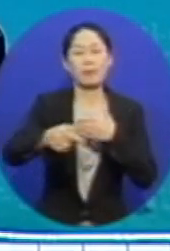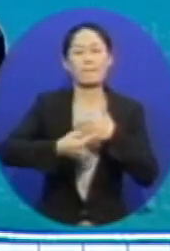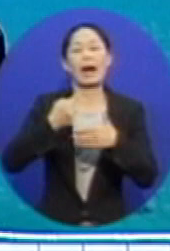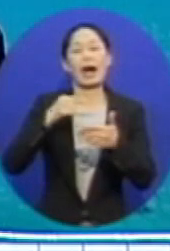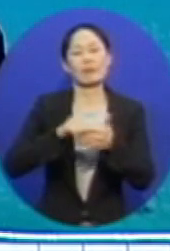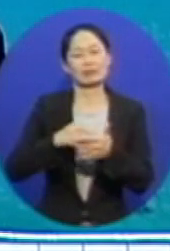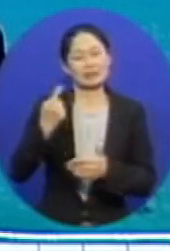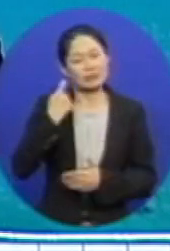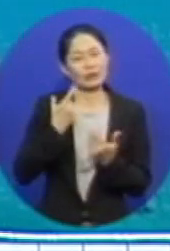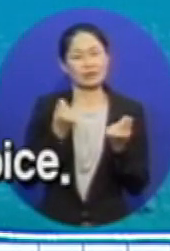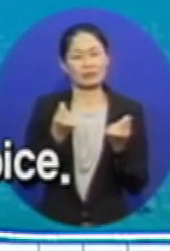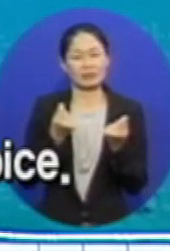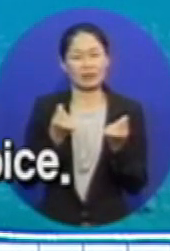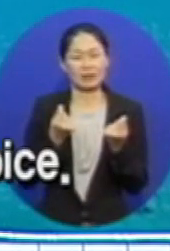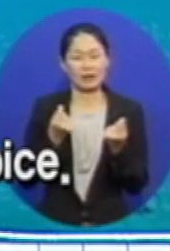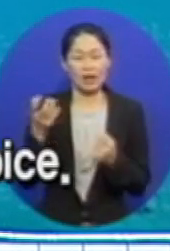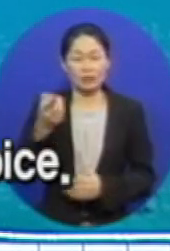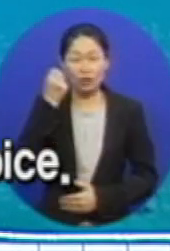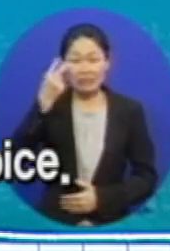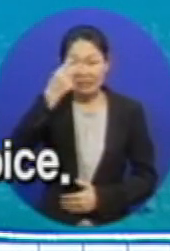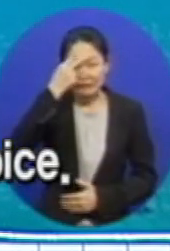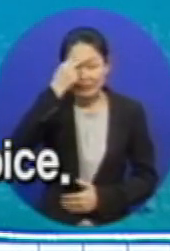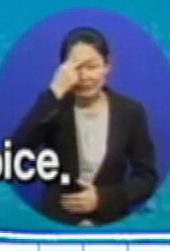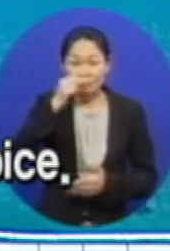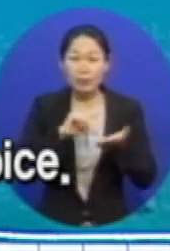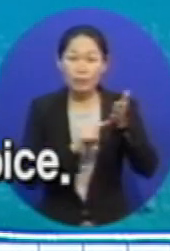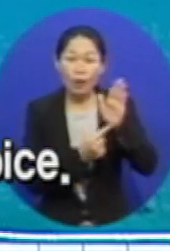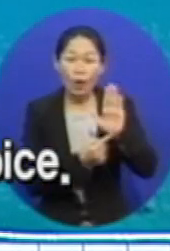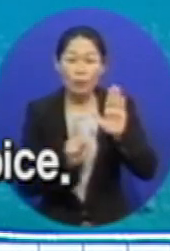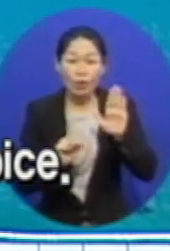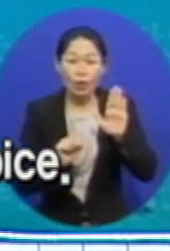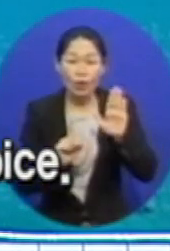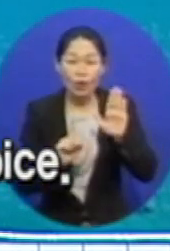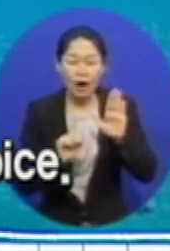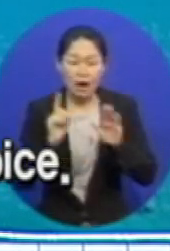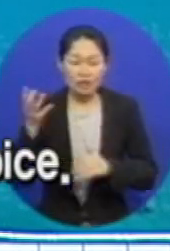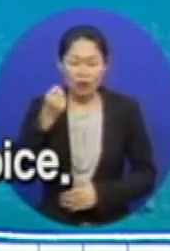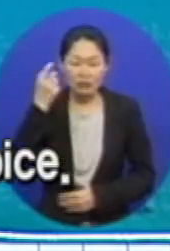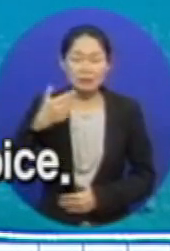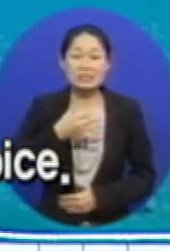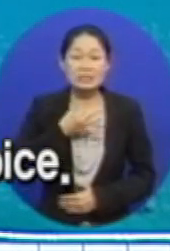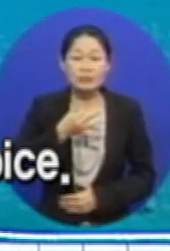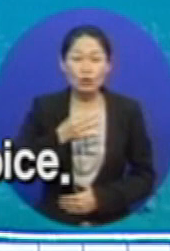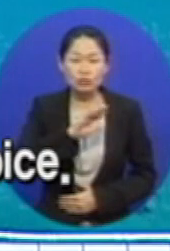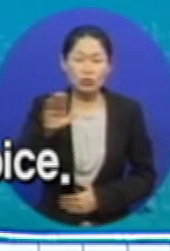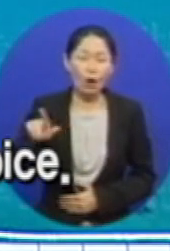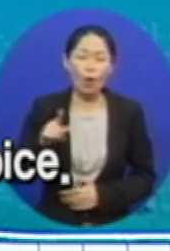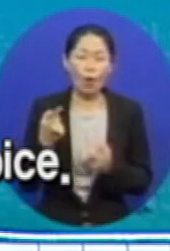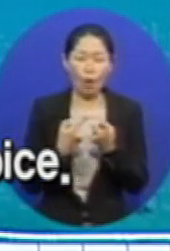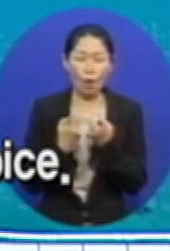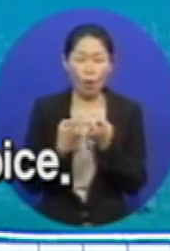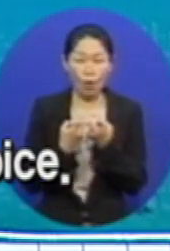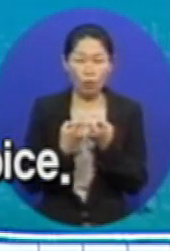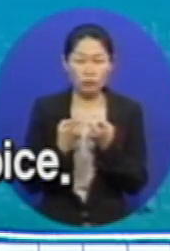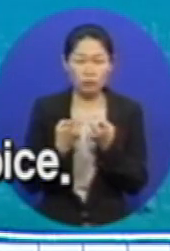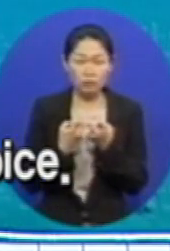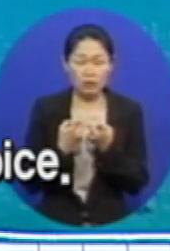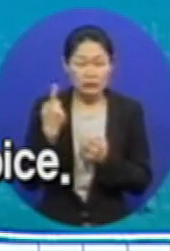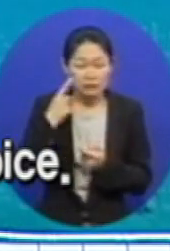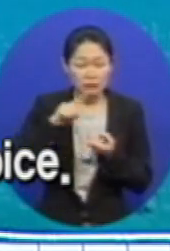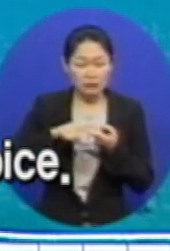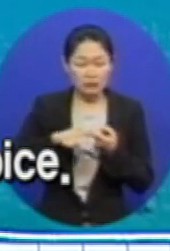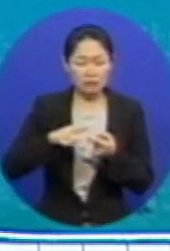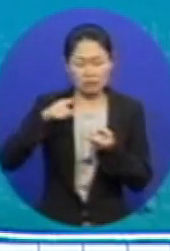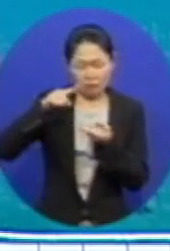겁니다 성령의 근심이 라는 표현이 성령님의 음성을 우리가 어떻게든 는가를 고대로 보여주는